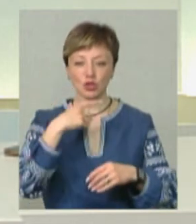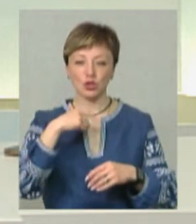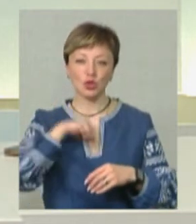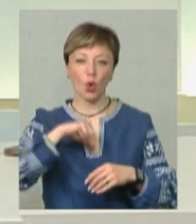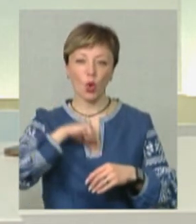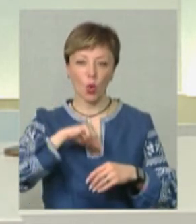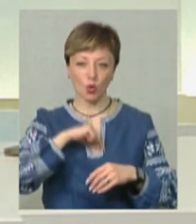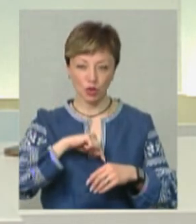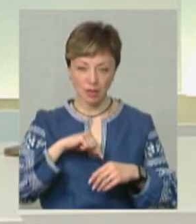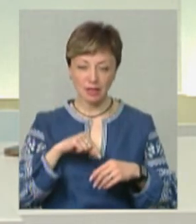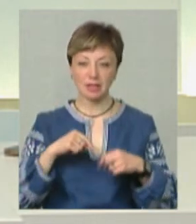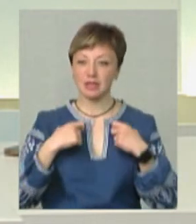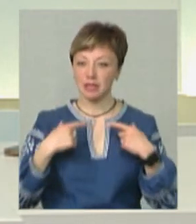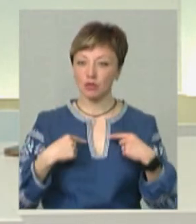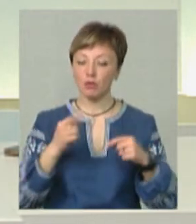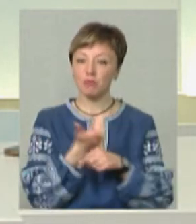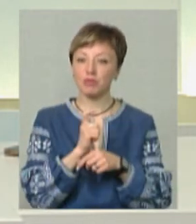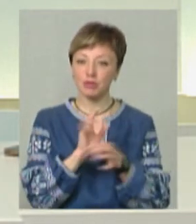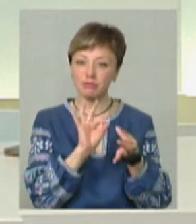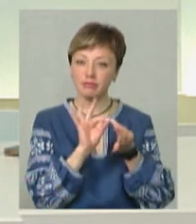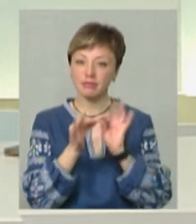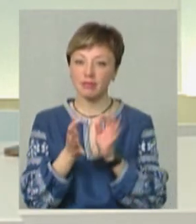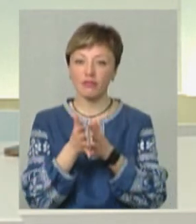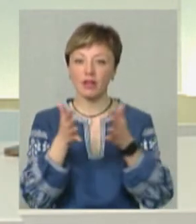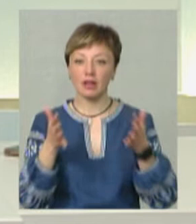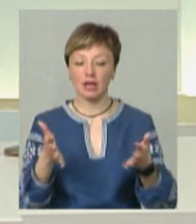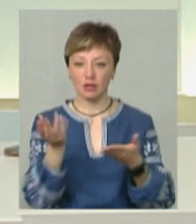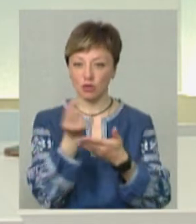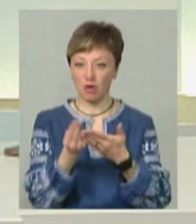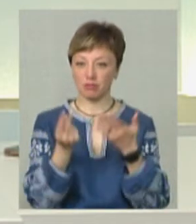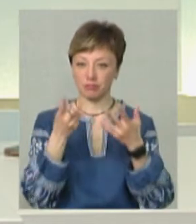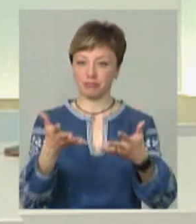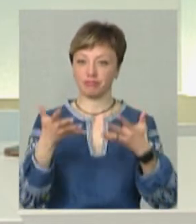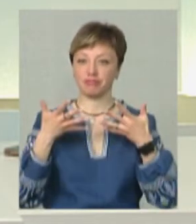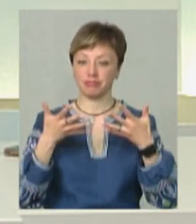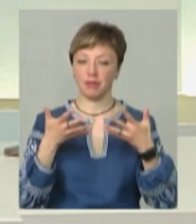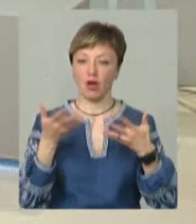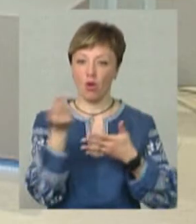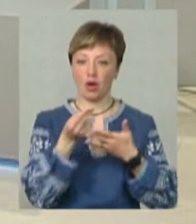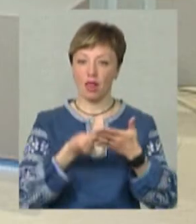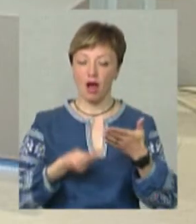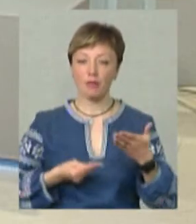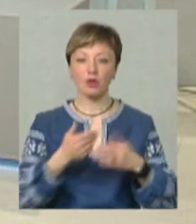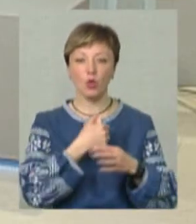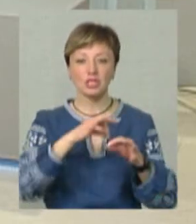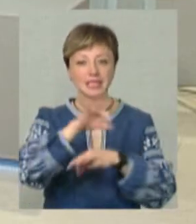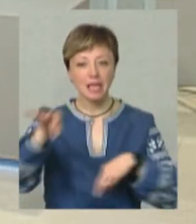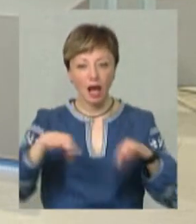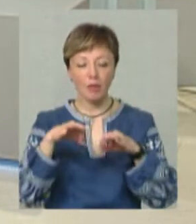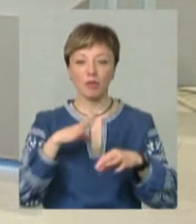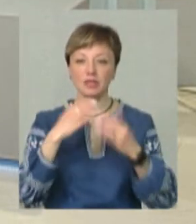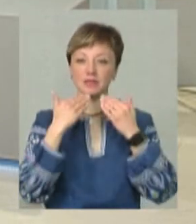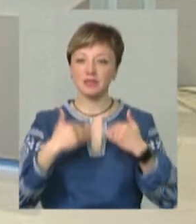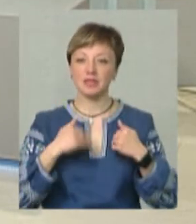сорочці, щоб були більш великим зображенням показані орнаменти і хочеться схеми, бо вже